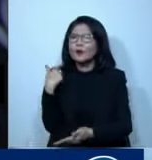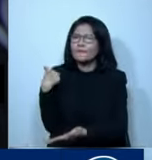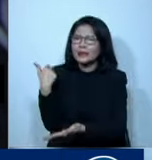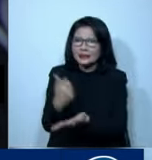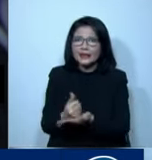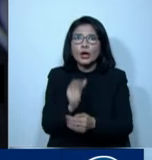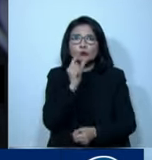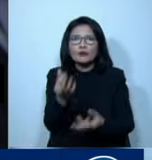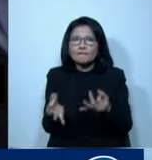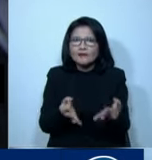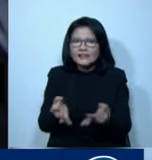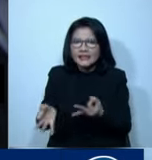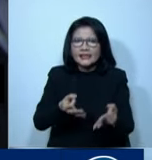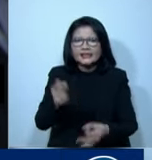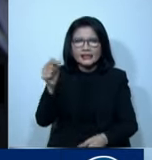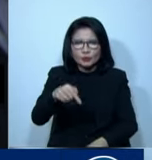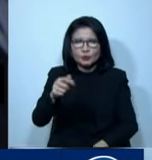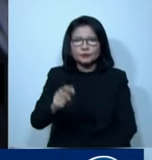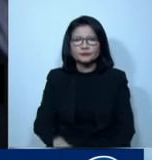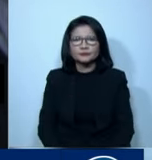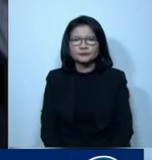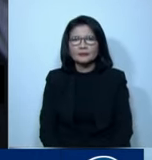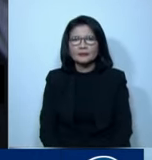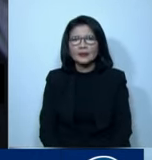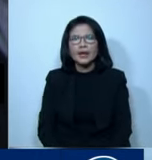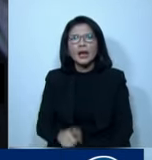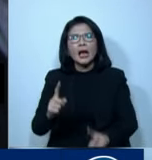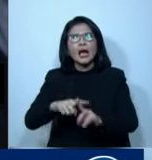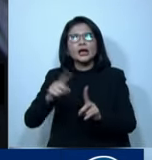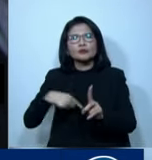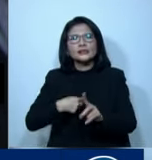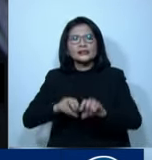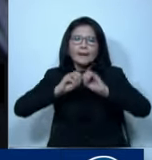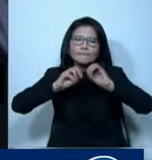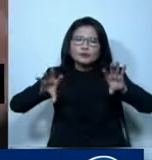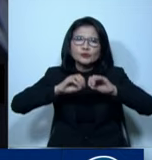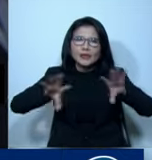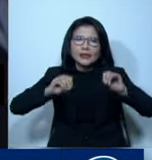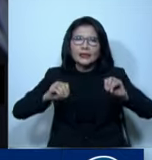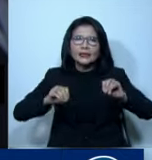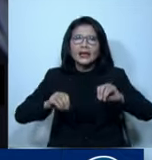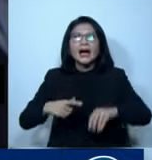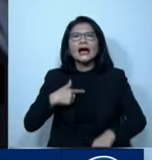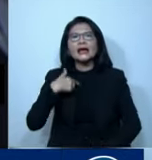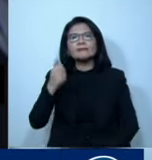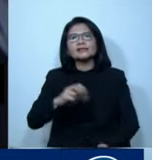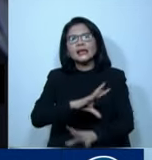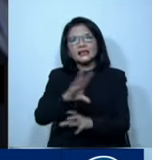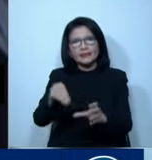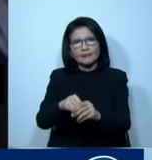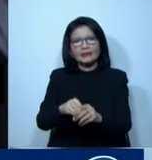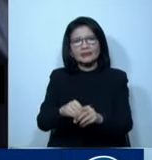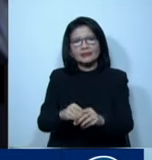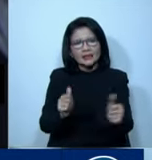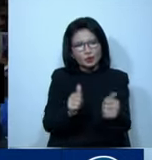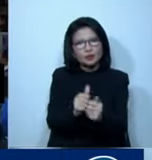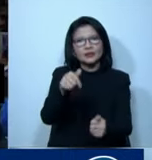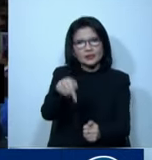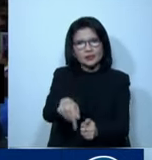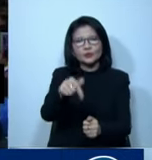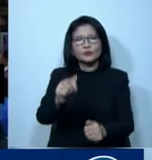penting untuk memfasilitasi itu dan kemudian tugas kita mensosialisasikan untuk mereka bisa terlibat di